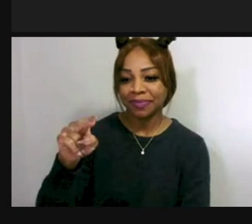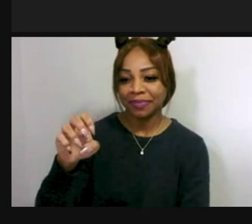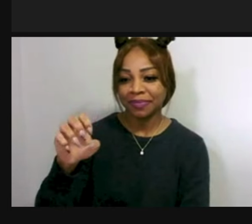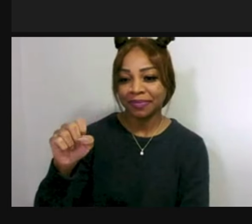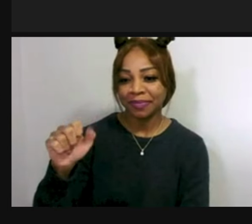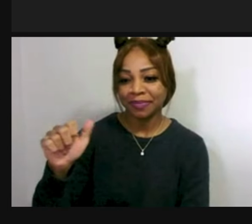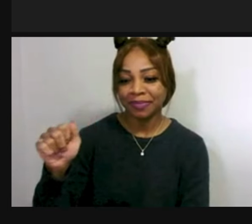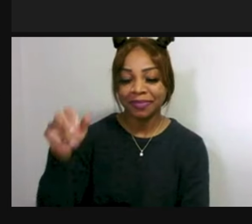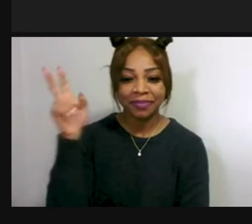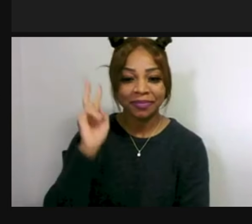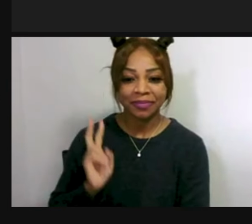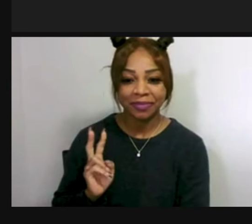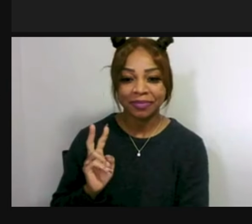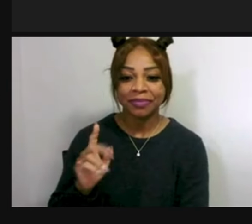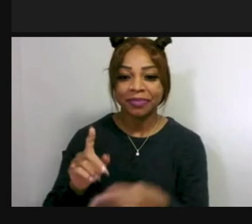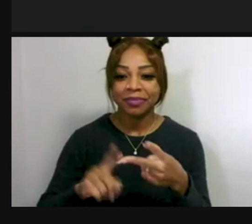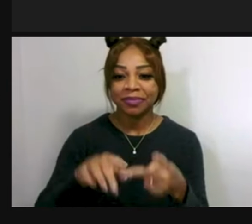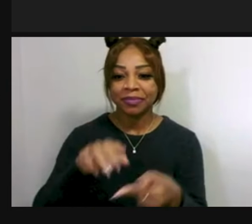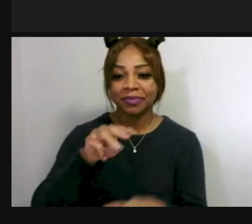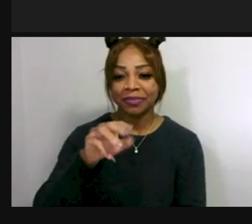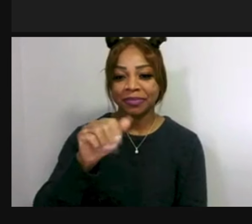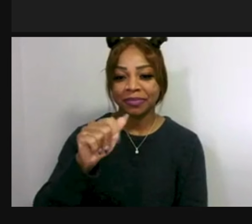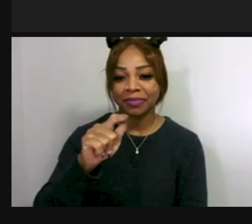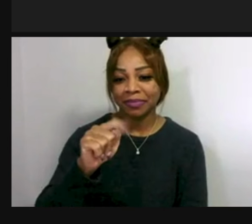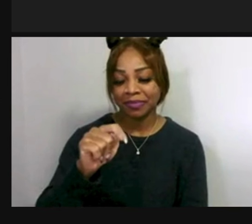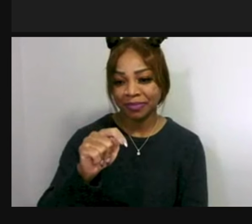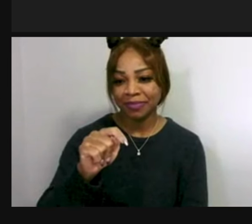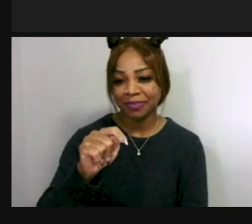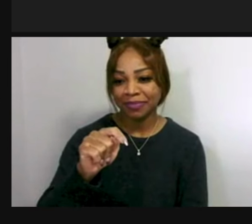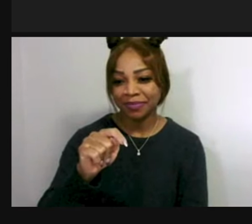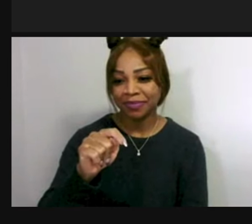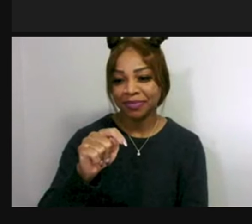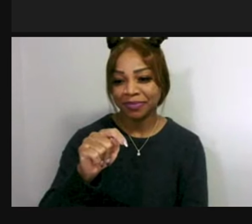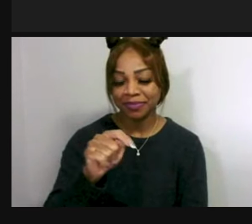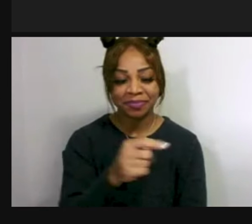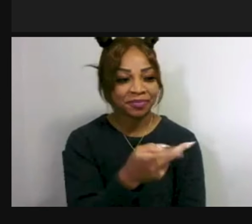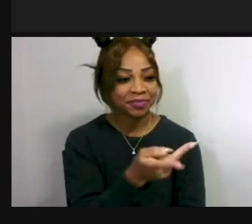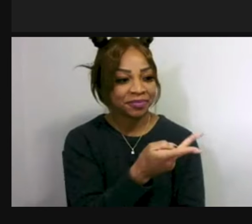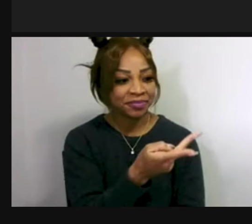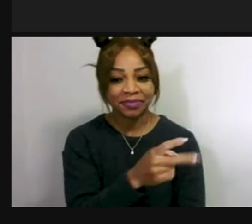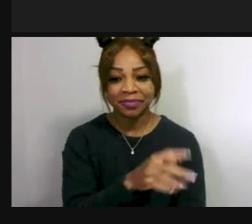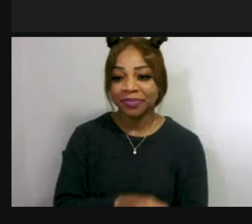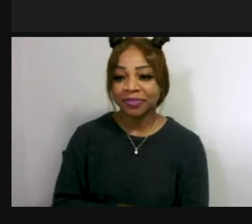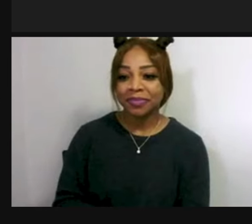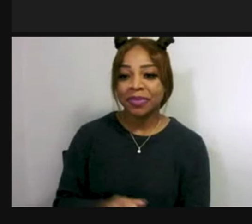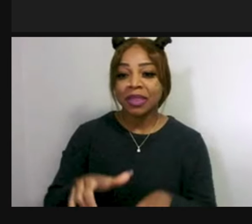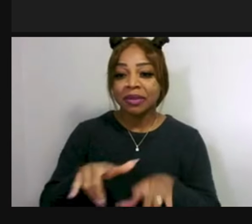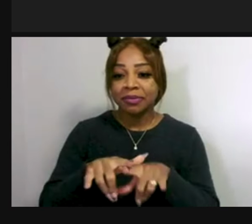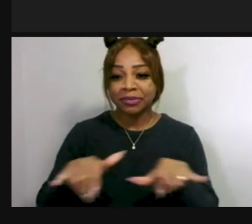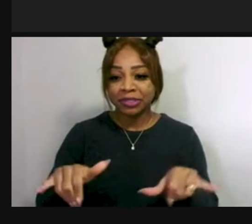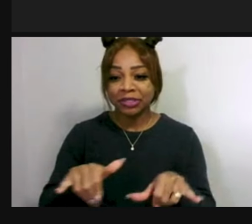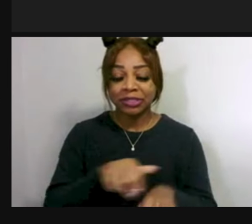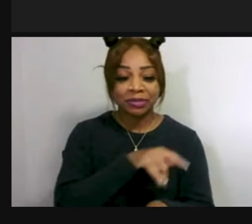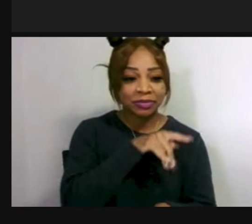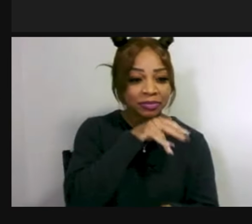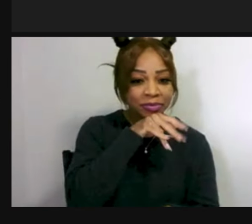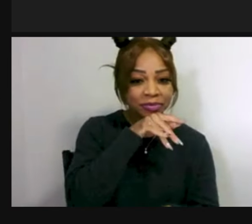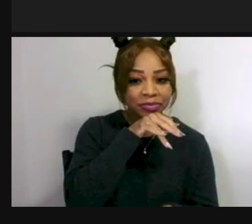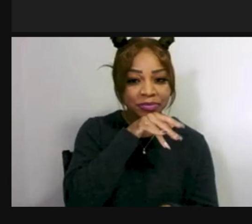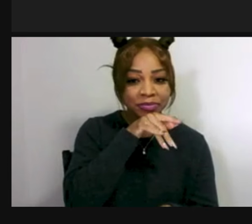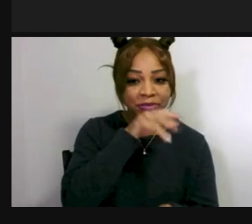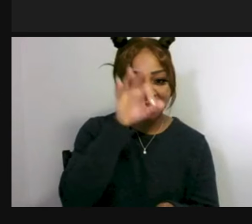nous avons Vanessa et nous avons également Matt. Nous avons de l'interprétation